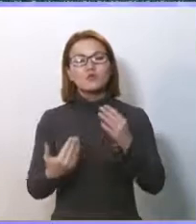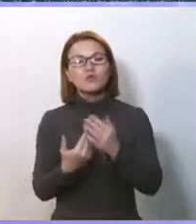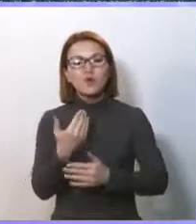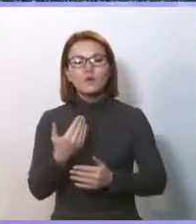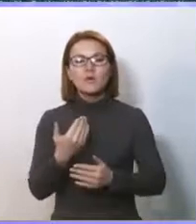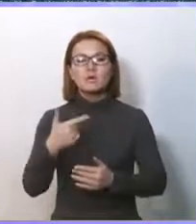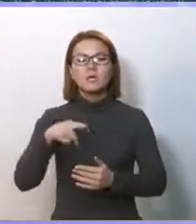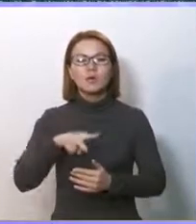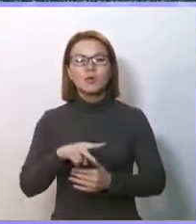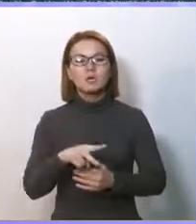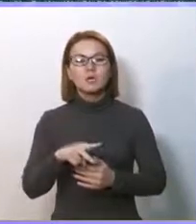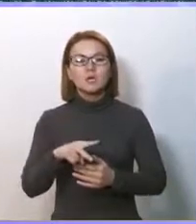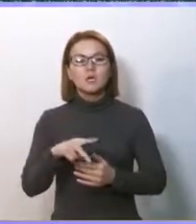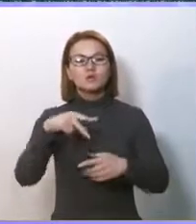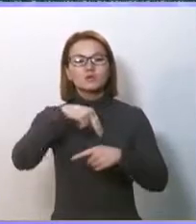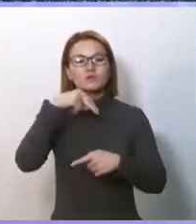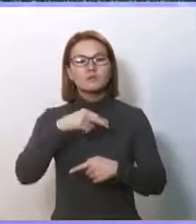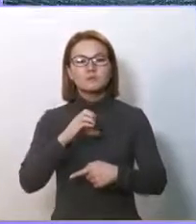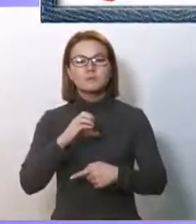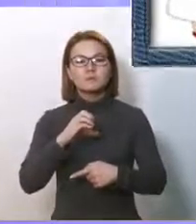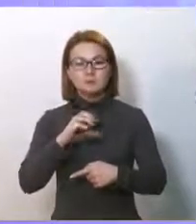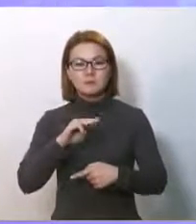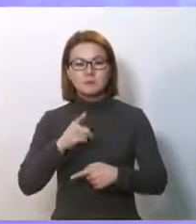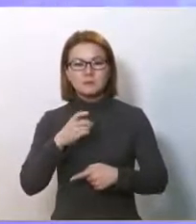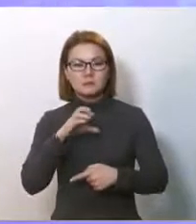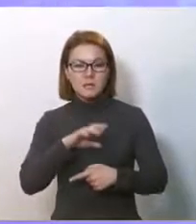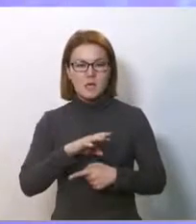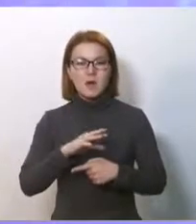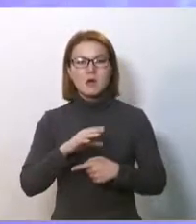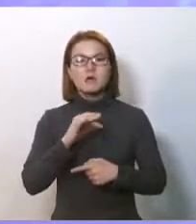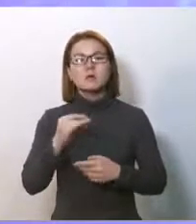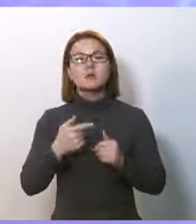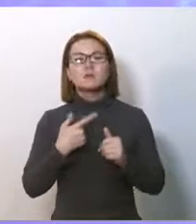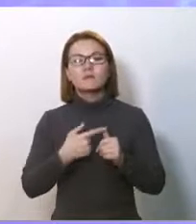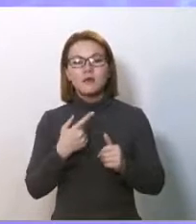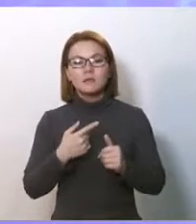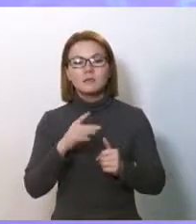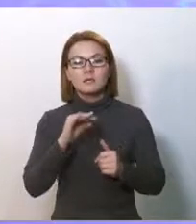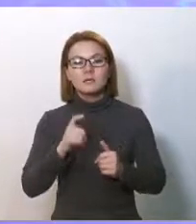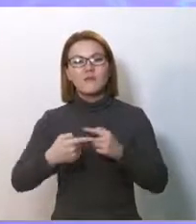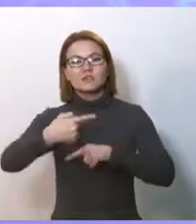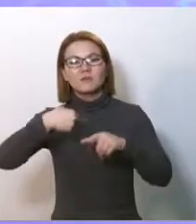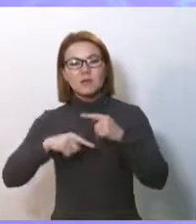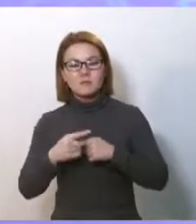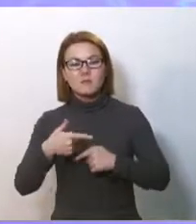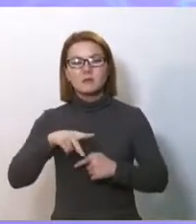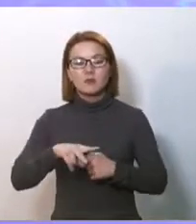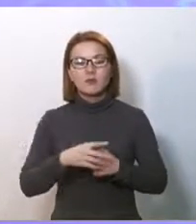новые глаголы с суффиксом «ся» и называть их возвратными